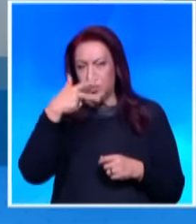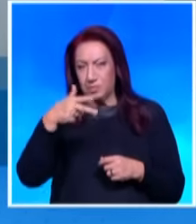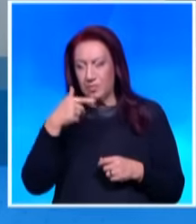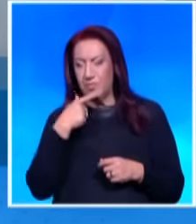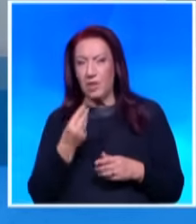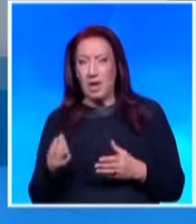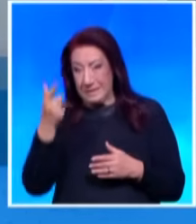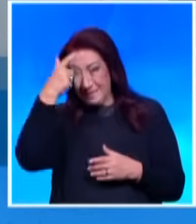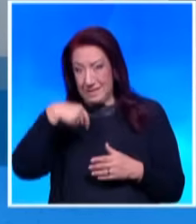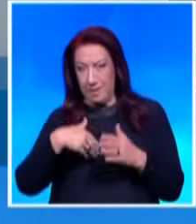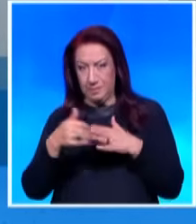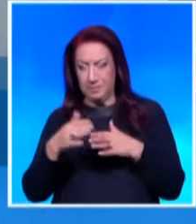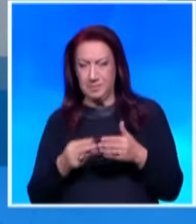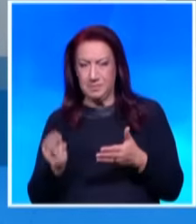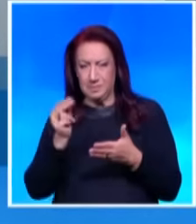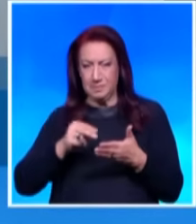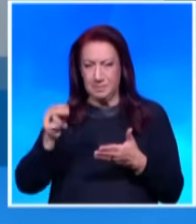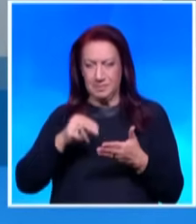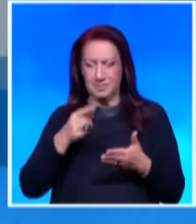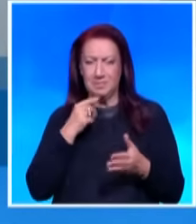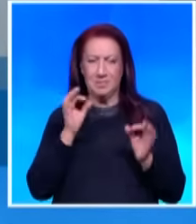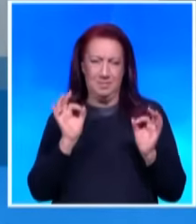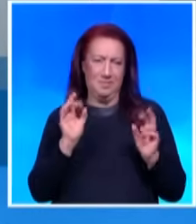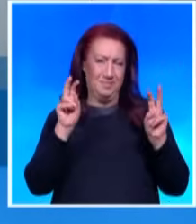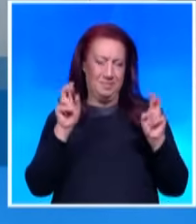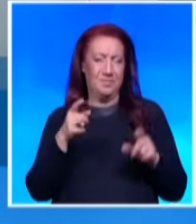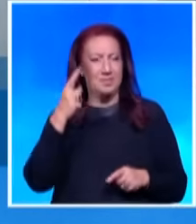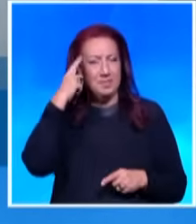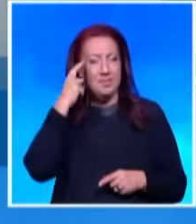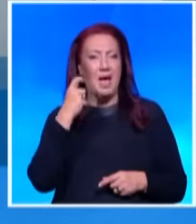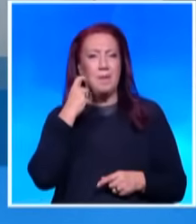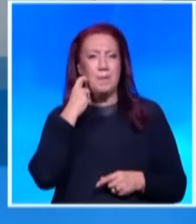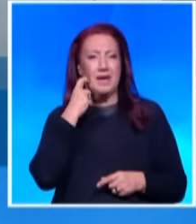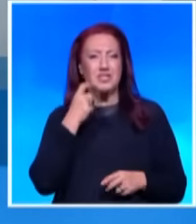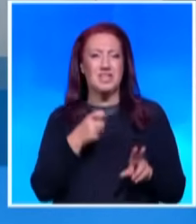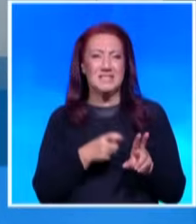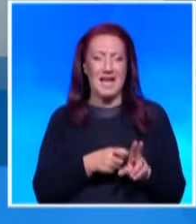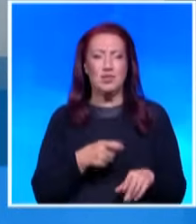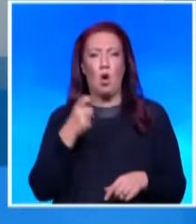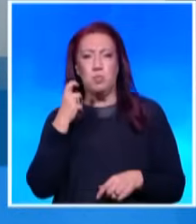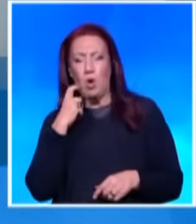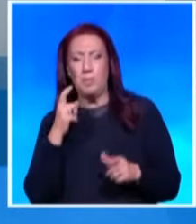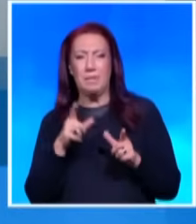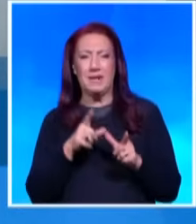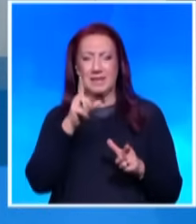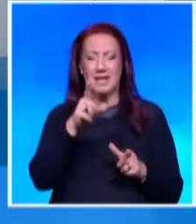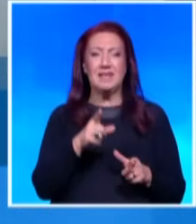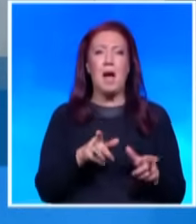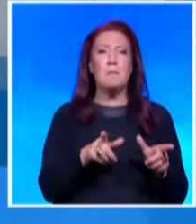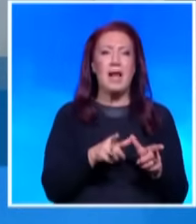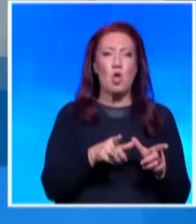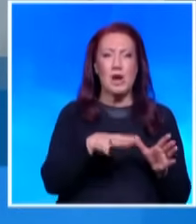бюлетини, например за Баче Цено, Мартин и Боби, знаете случая в Малорад, или за подправяне на вота в Габровница и